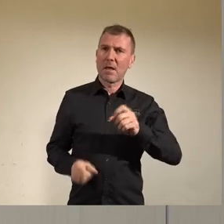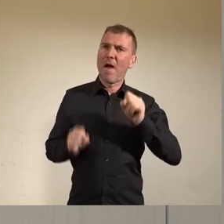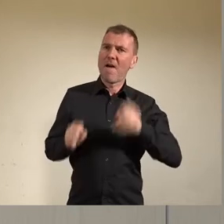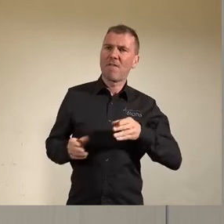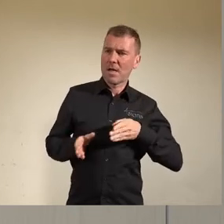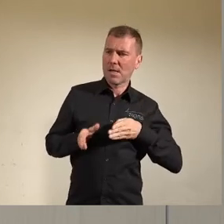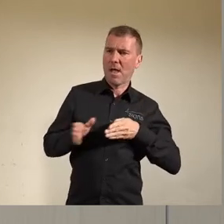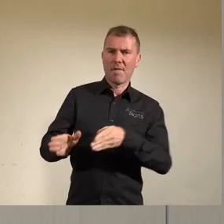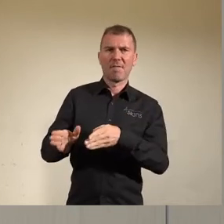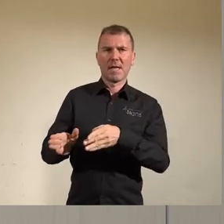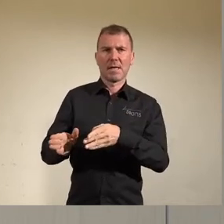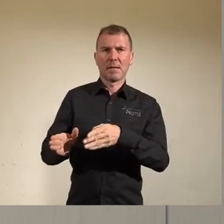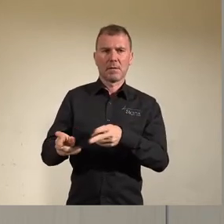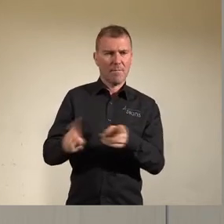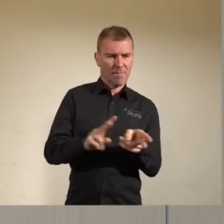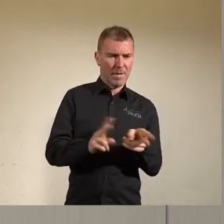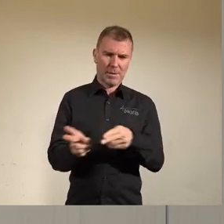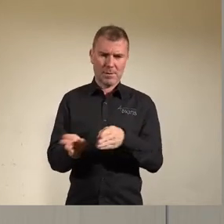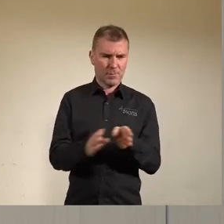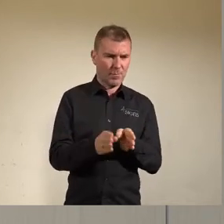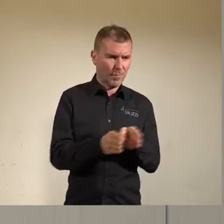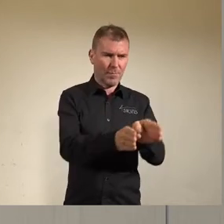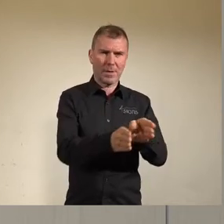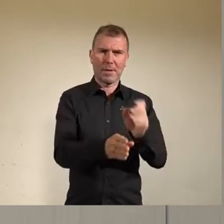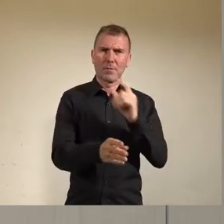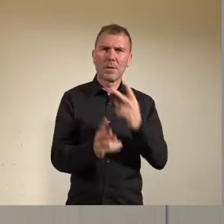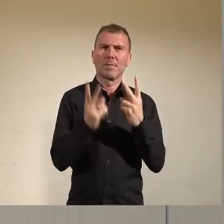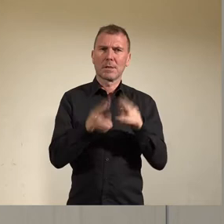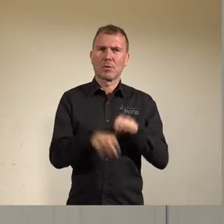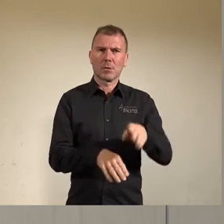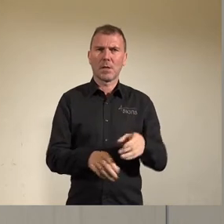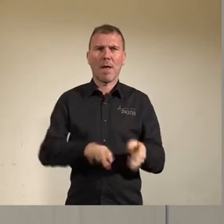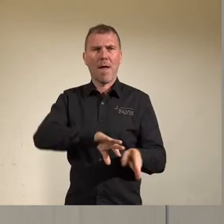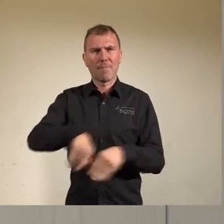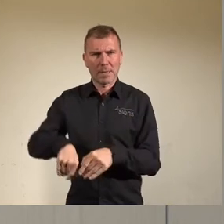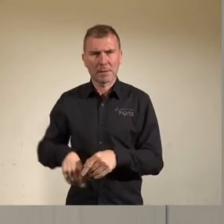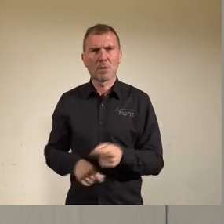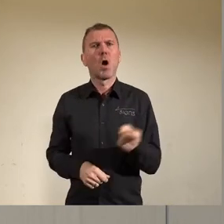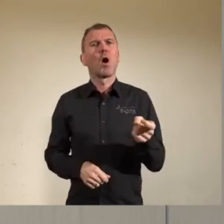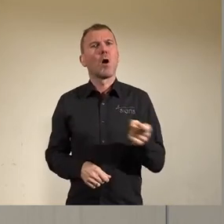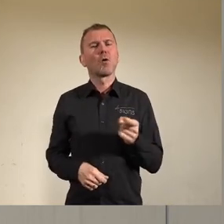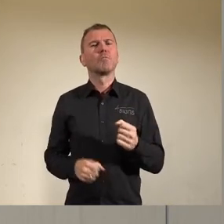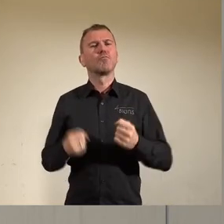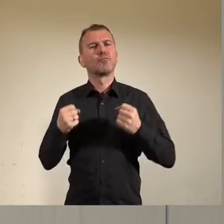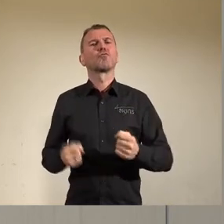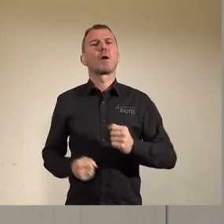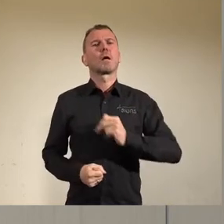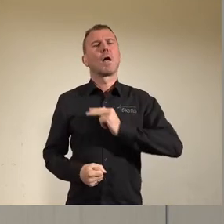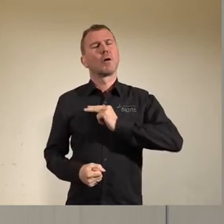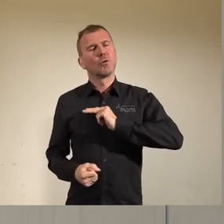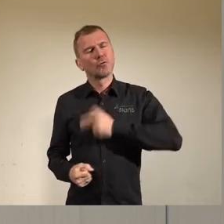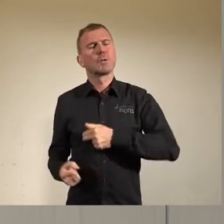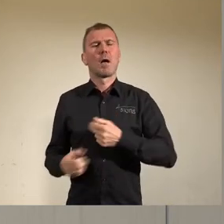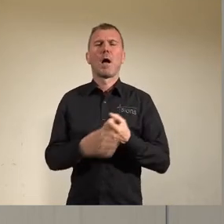vorgenommen würden und notwendige Schritte unterlassen würden, drohten soziale,